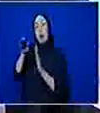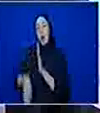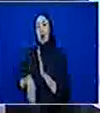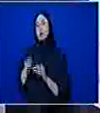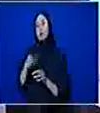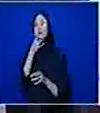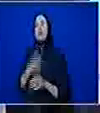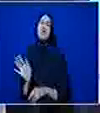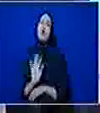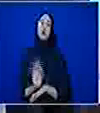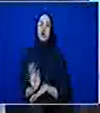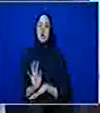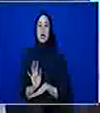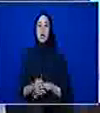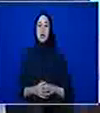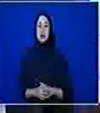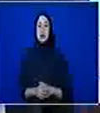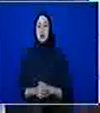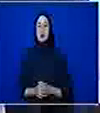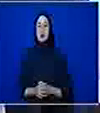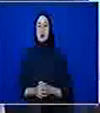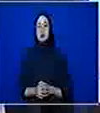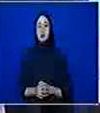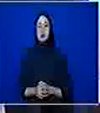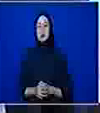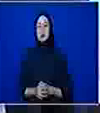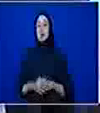lagi, hanya yang